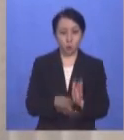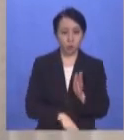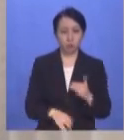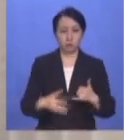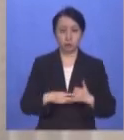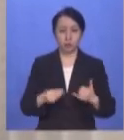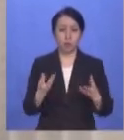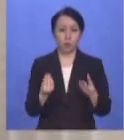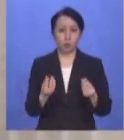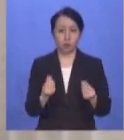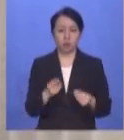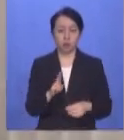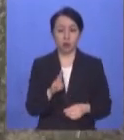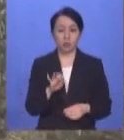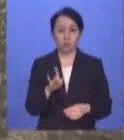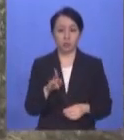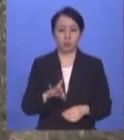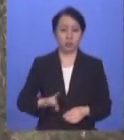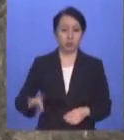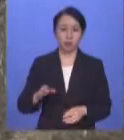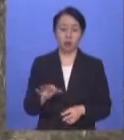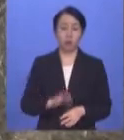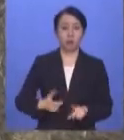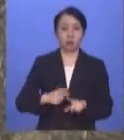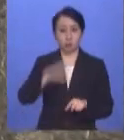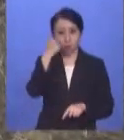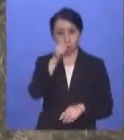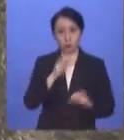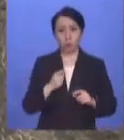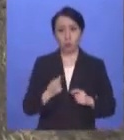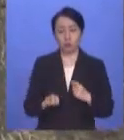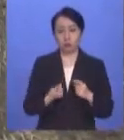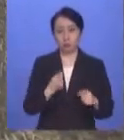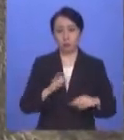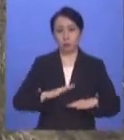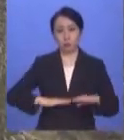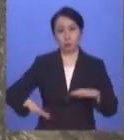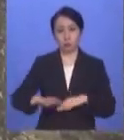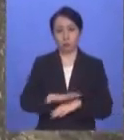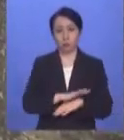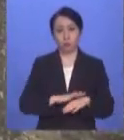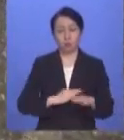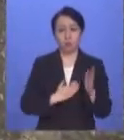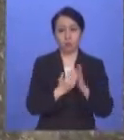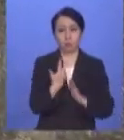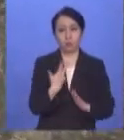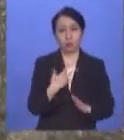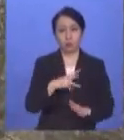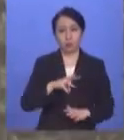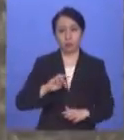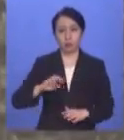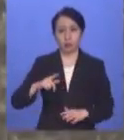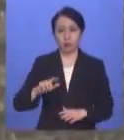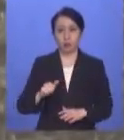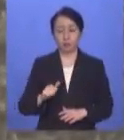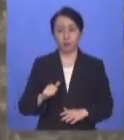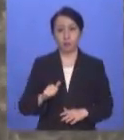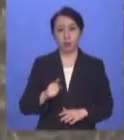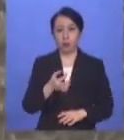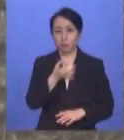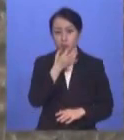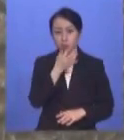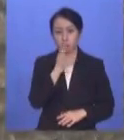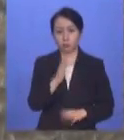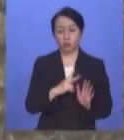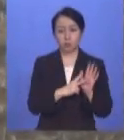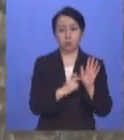увлажнения ожидаются в Акжарском районе. В области в этом году зерновые культуры расположатся на площади свыше 3 миллионов гектаров. Под масличные